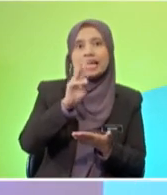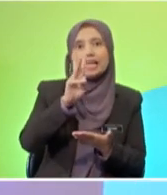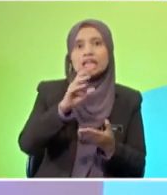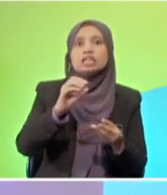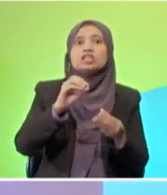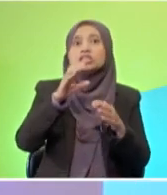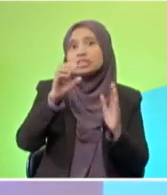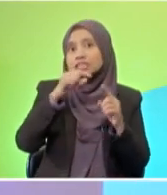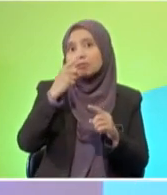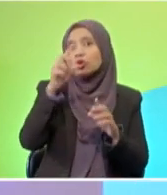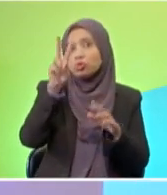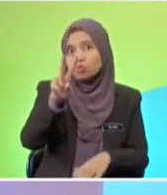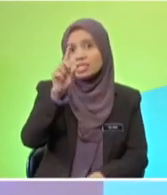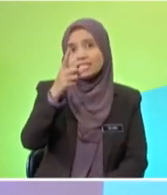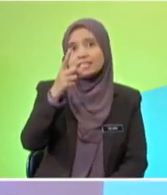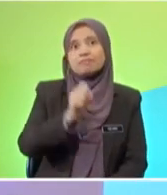daripada